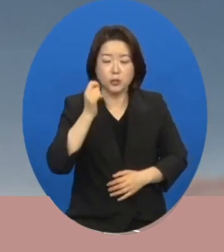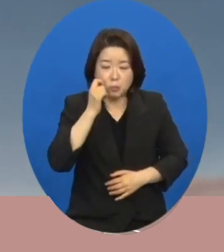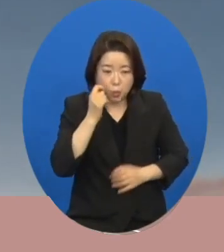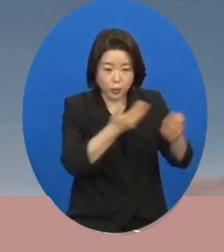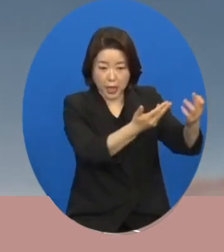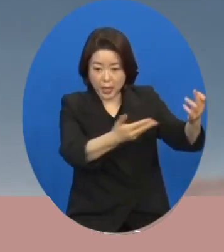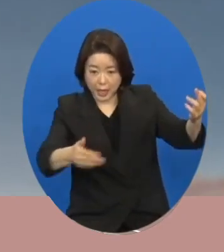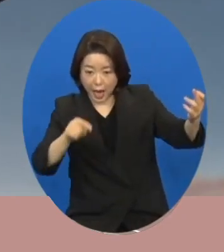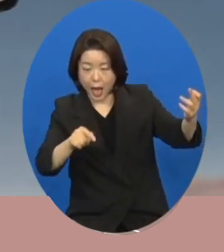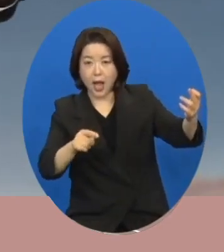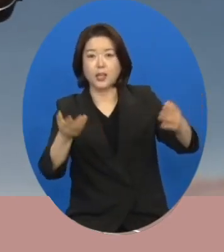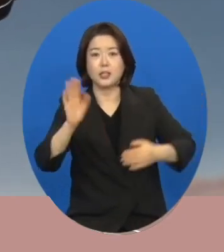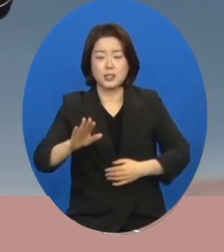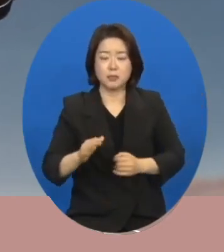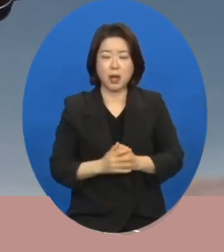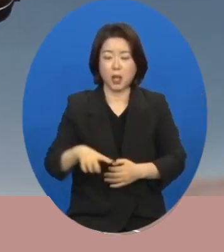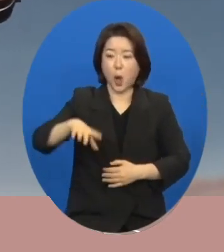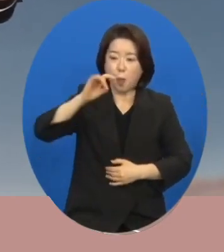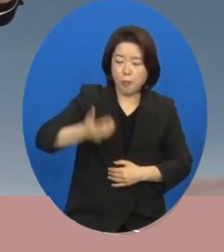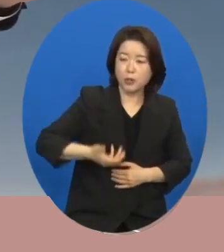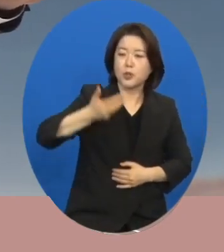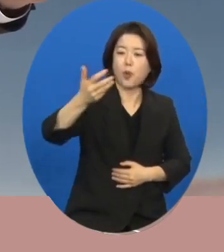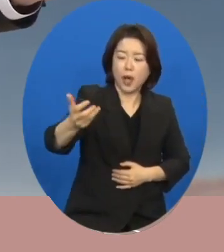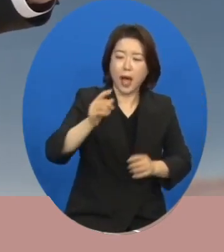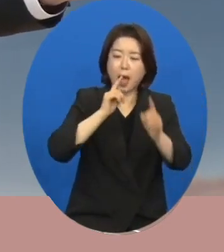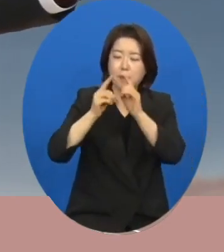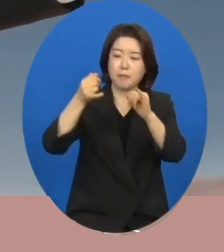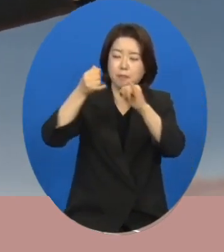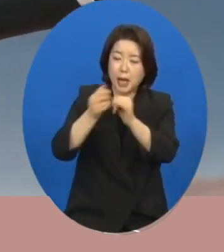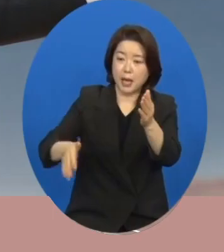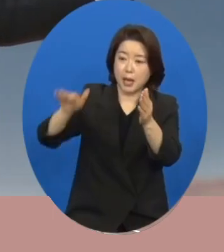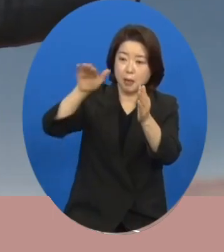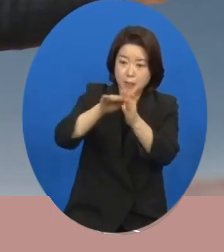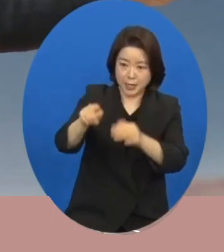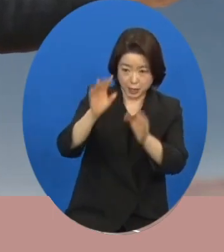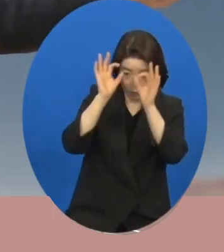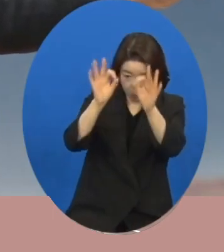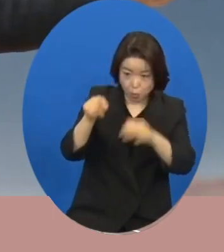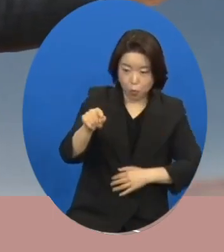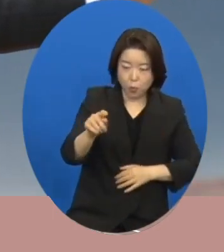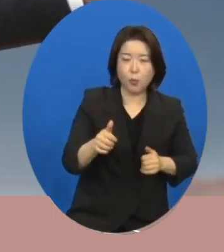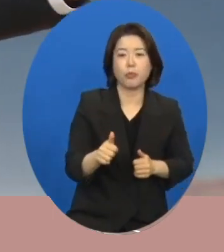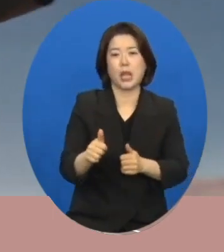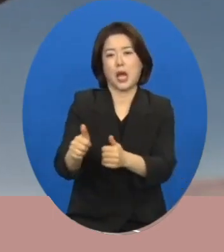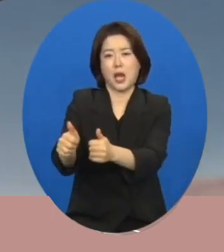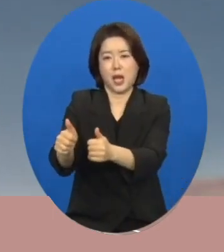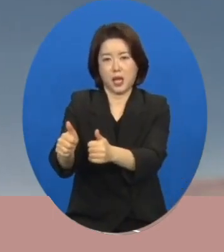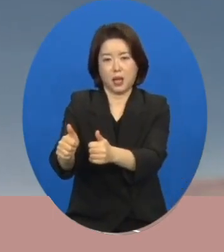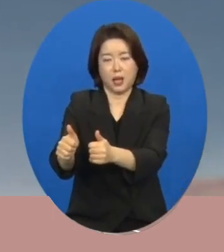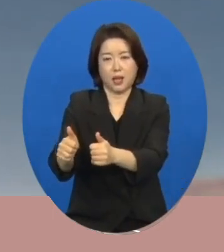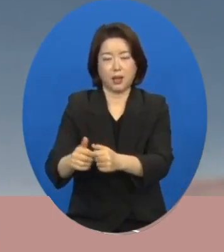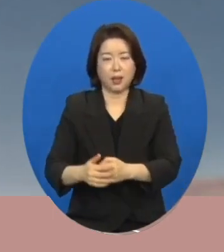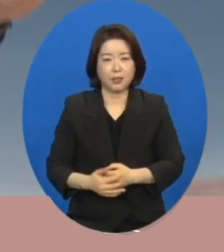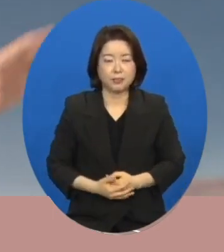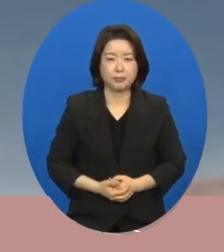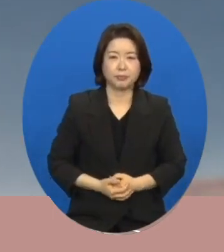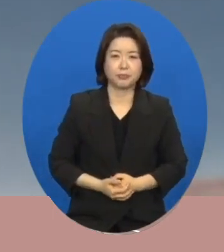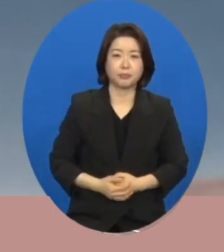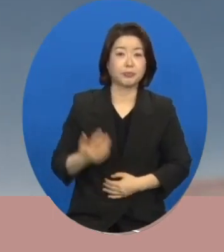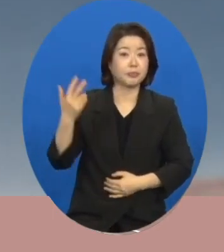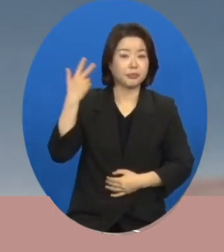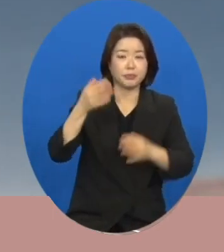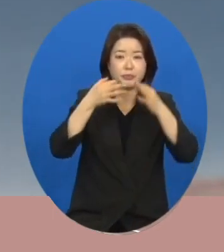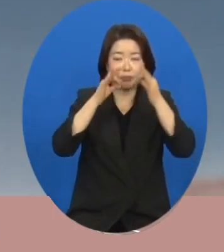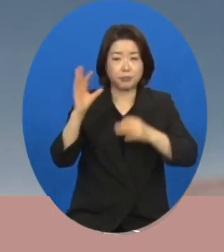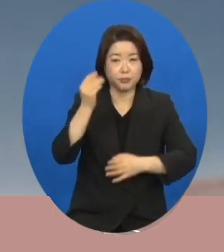강이지만 앞서가시는 그 언약궤의 말씀을 따라 가락에 가게 된다는 것입니다 지난 급여